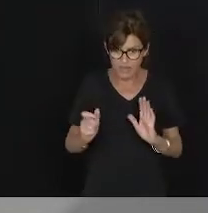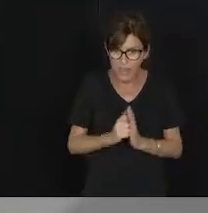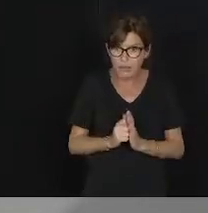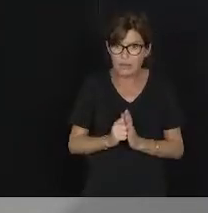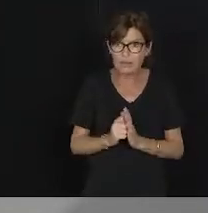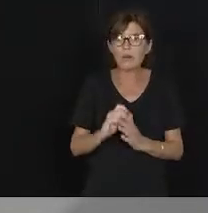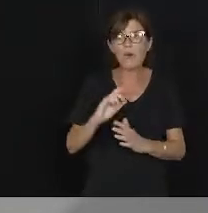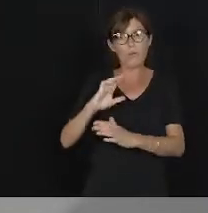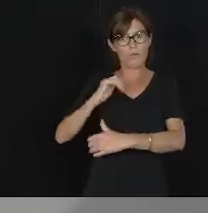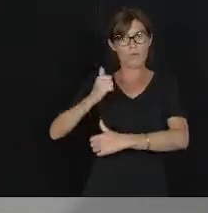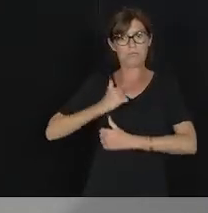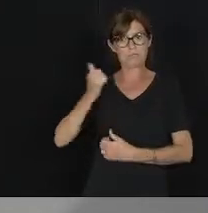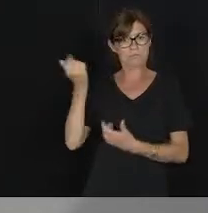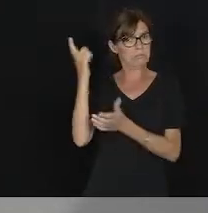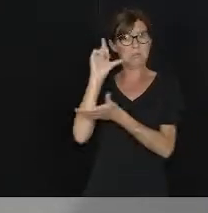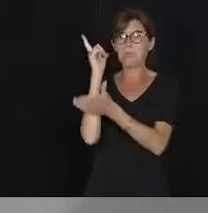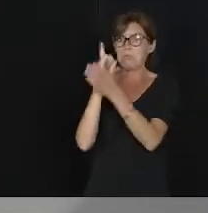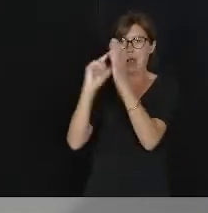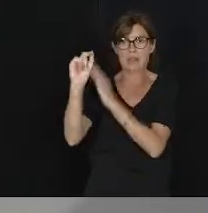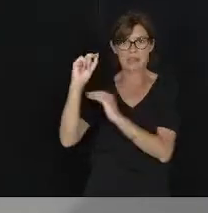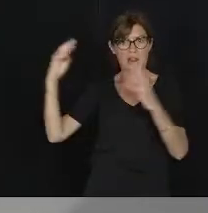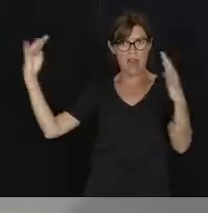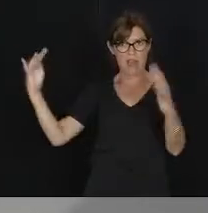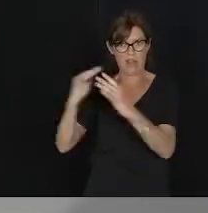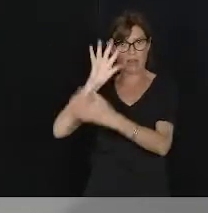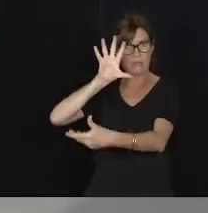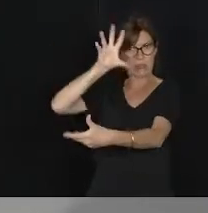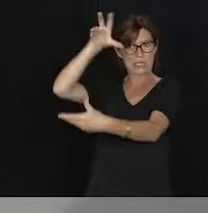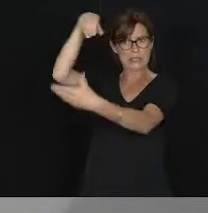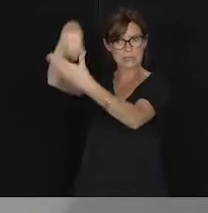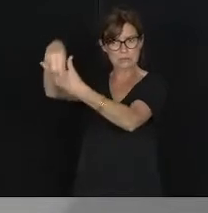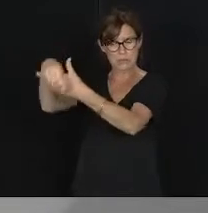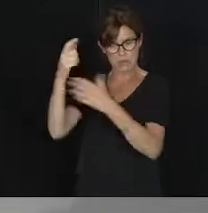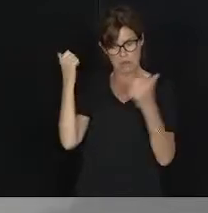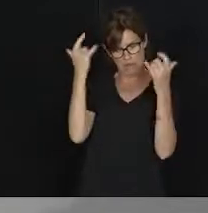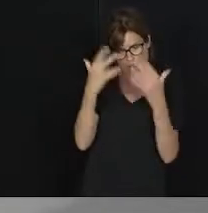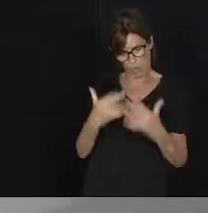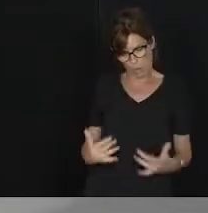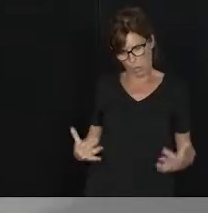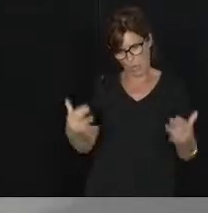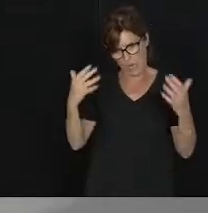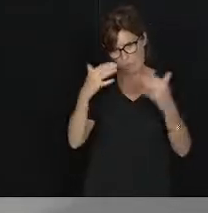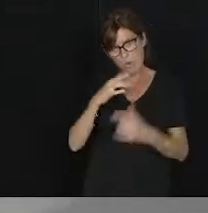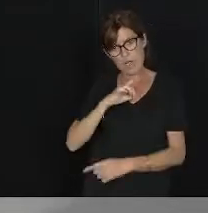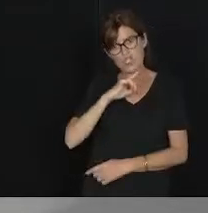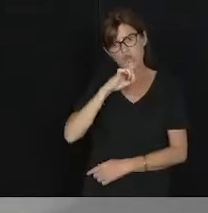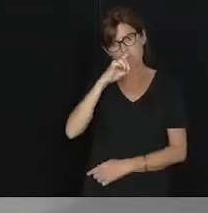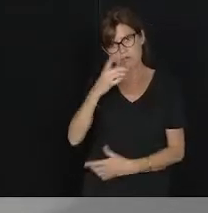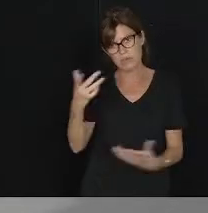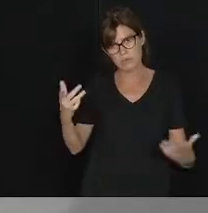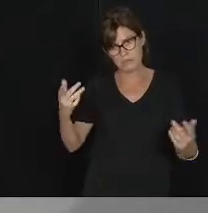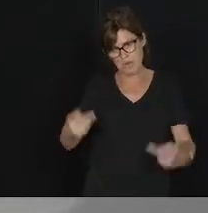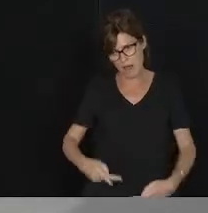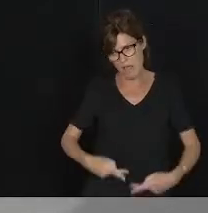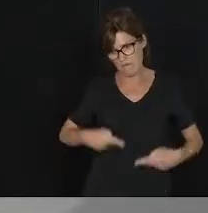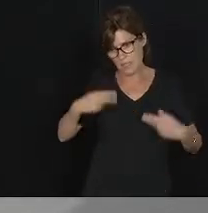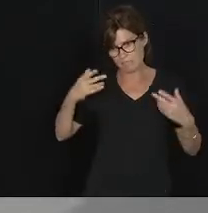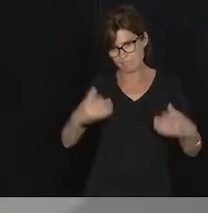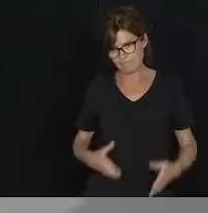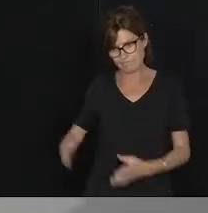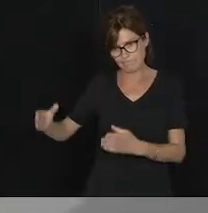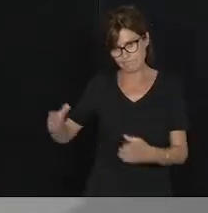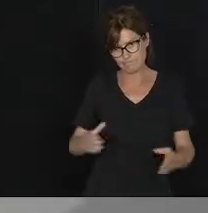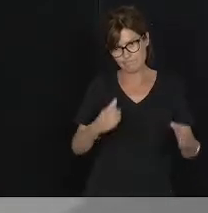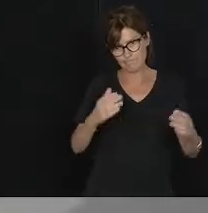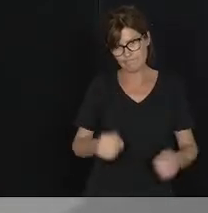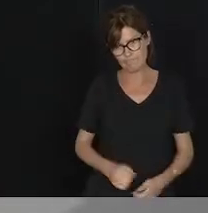est aussi scrupuleusement comptabilisé, témoignant là de l'inexorable éloignement de la vie passée. 3 mois